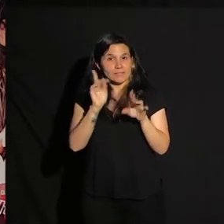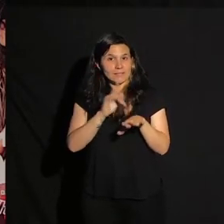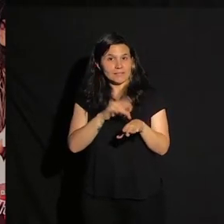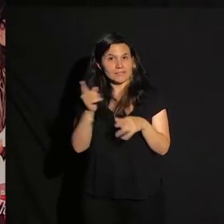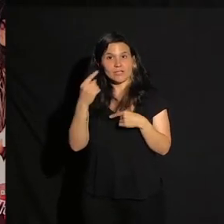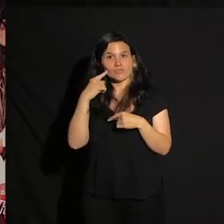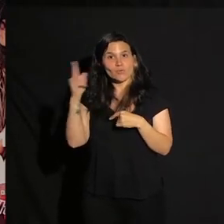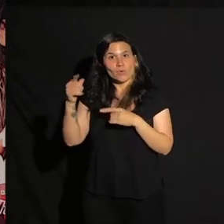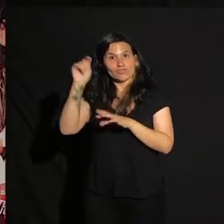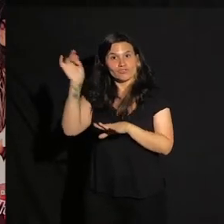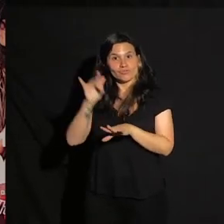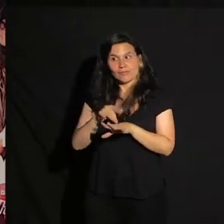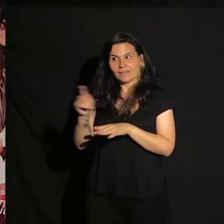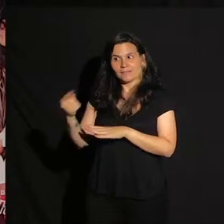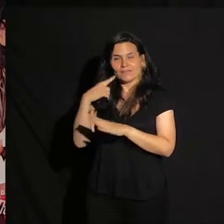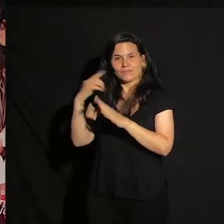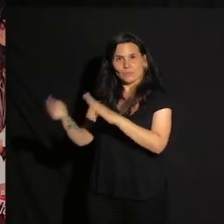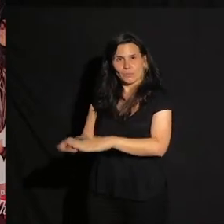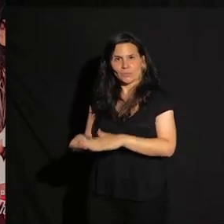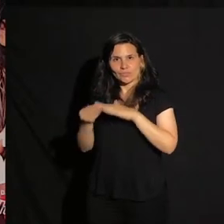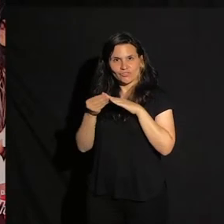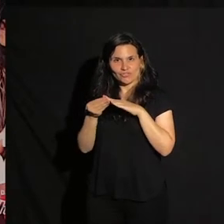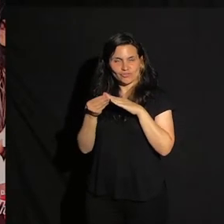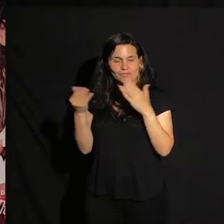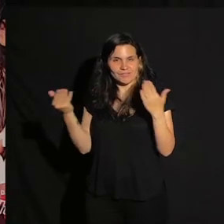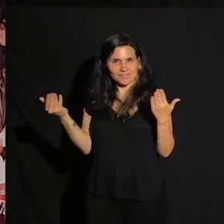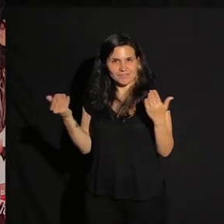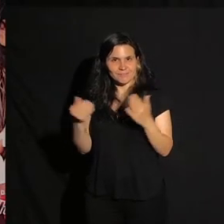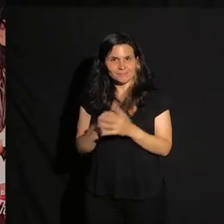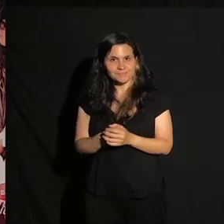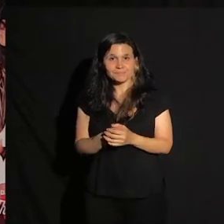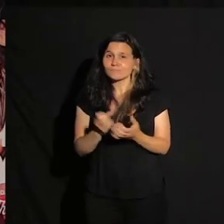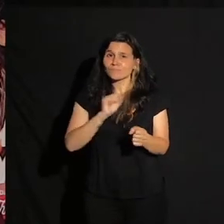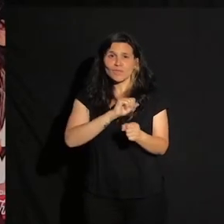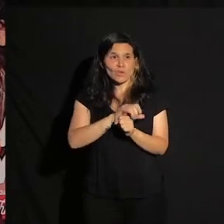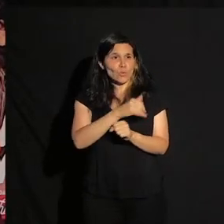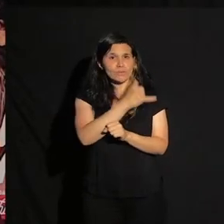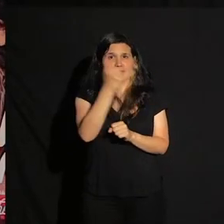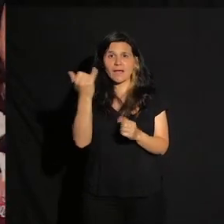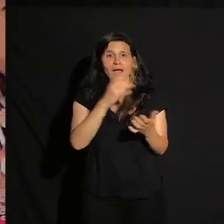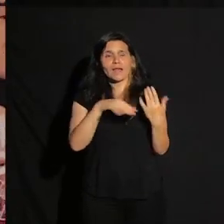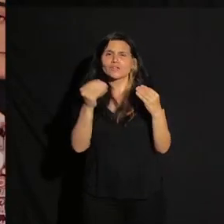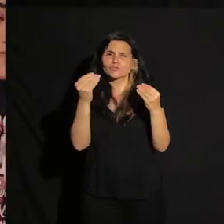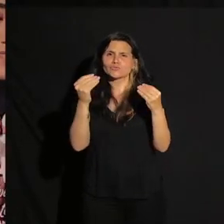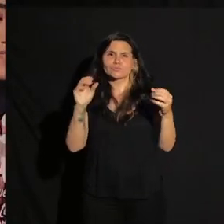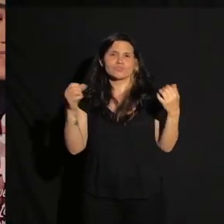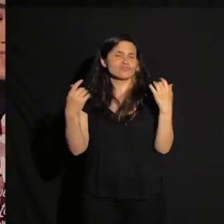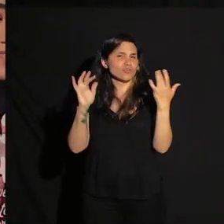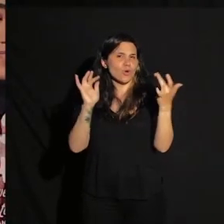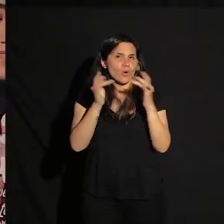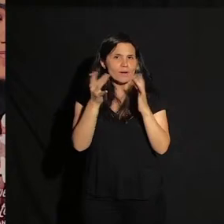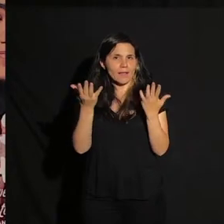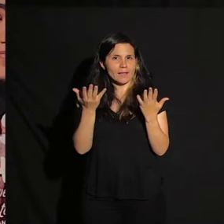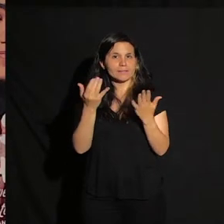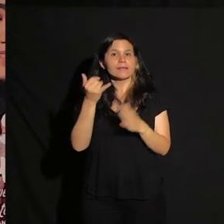rocken. Dieses Jahr habe ich natürlich welche, es ist klar, das Corona-Jahr, alle sind online und alle neu und letztes Jahr ist ausgefallen